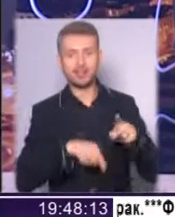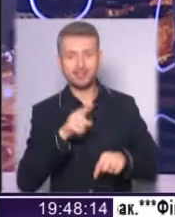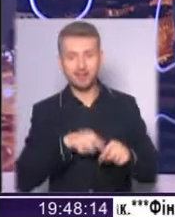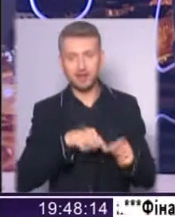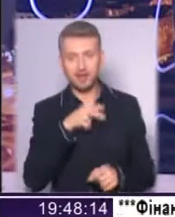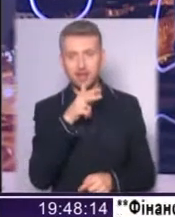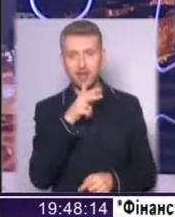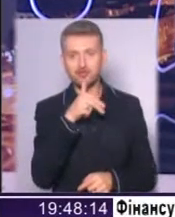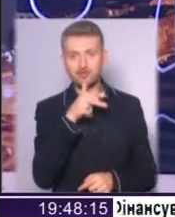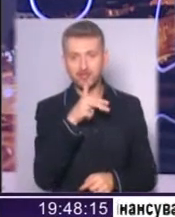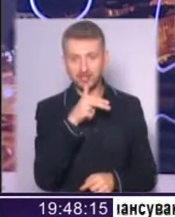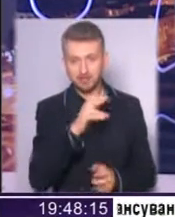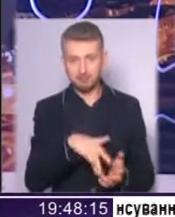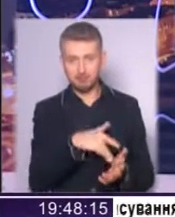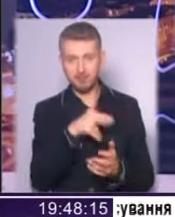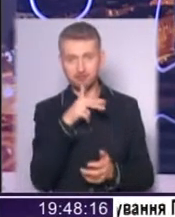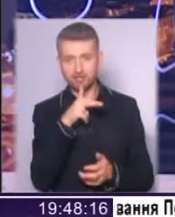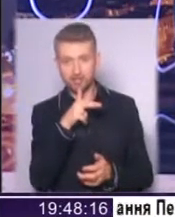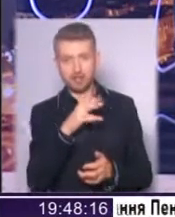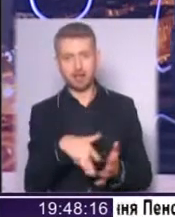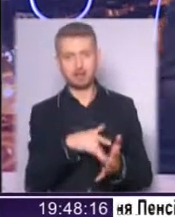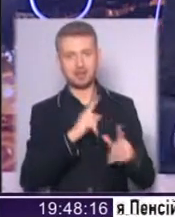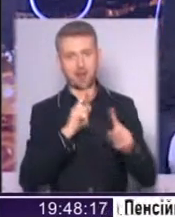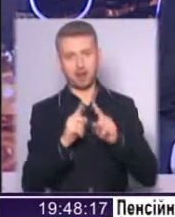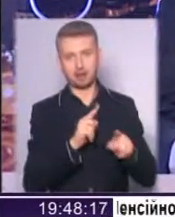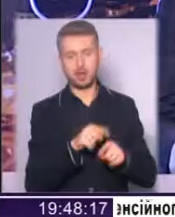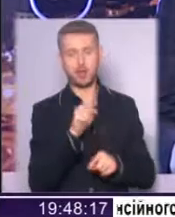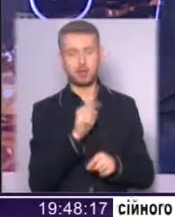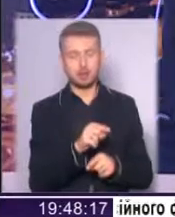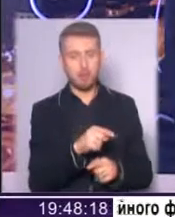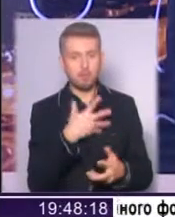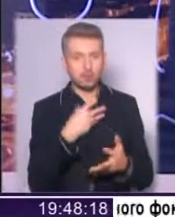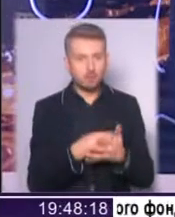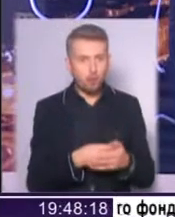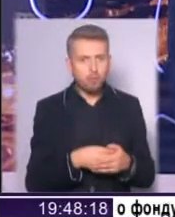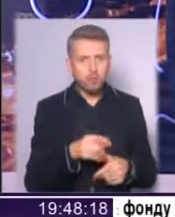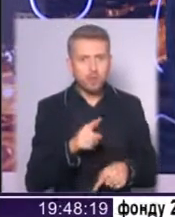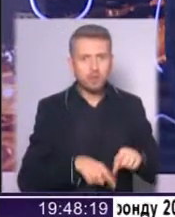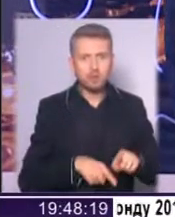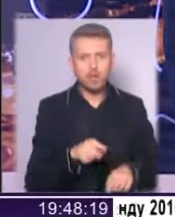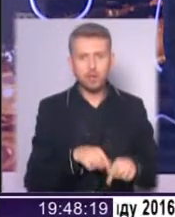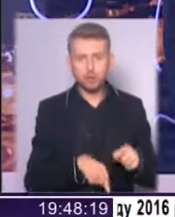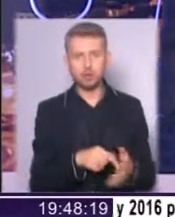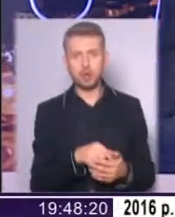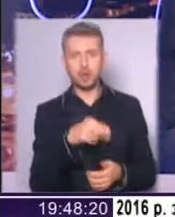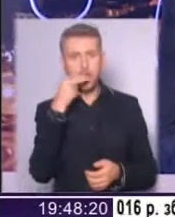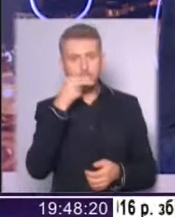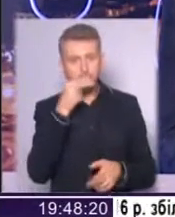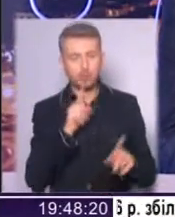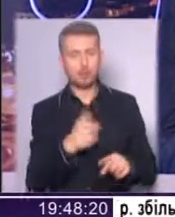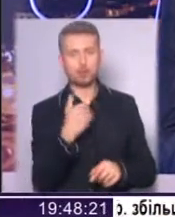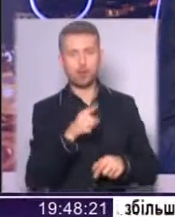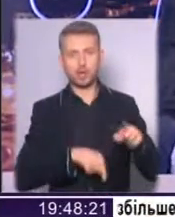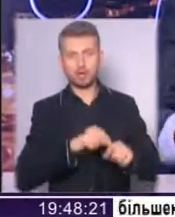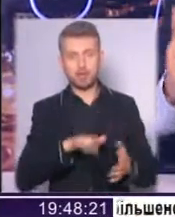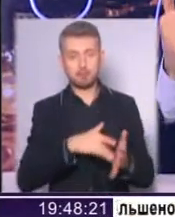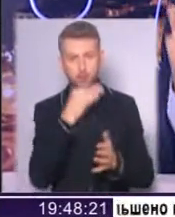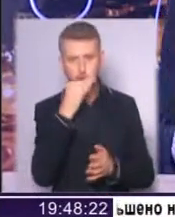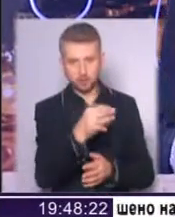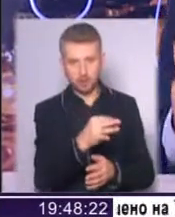Так? А, наприклад, в інших західних України їх там немає. І там «Свобода» теж саме вимагає. До речі, навіть за недовіру уряду